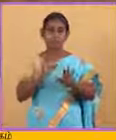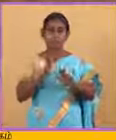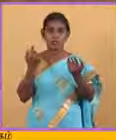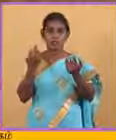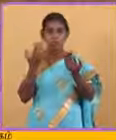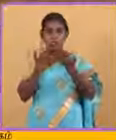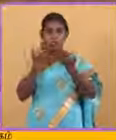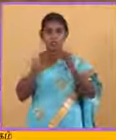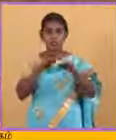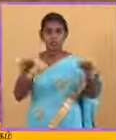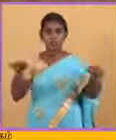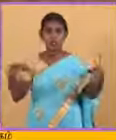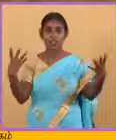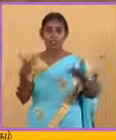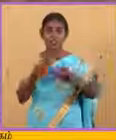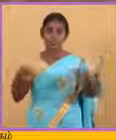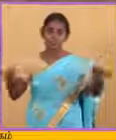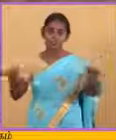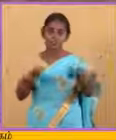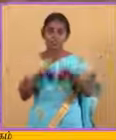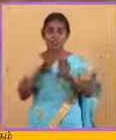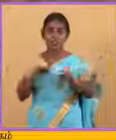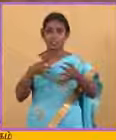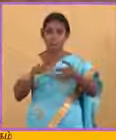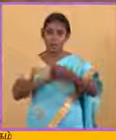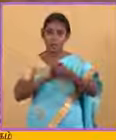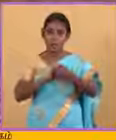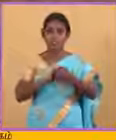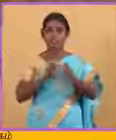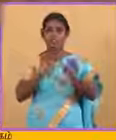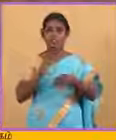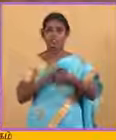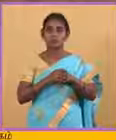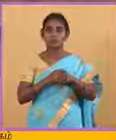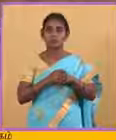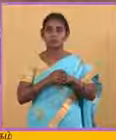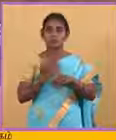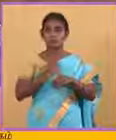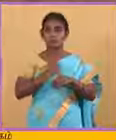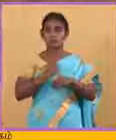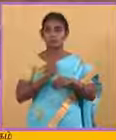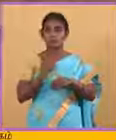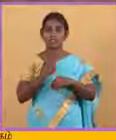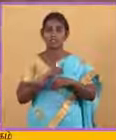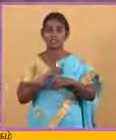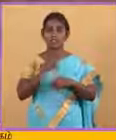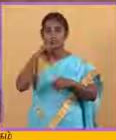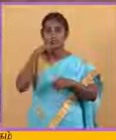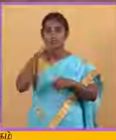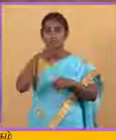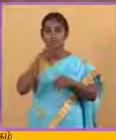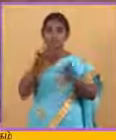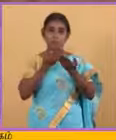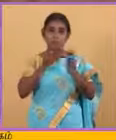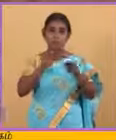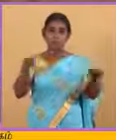என்னது அமைதி நிலவுவது இல்லை, நட்பு கிடைப்பது இல்லை. அதனால் நான் என்ற அகந்தையை மாணவர்களாகிய நீங்களும் கிள்ளி